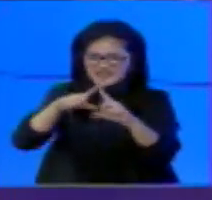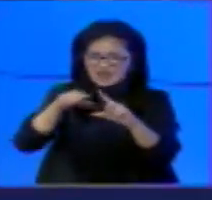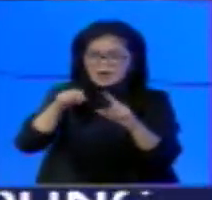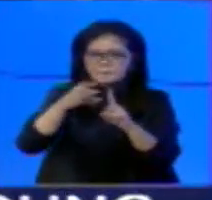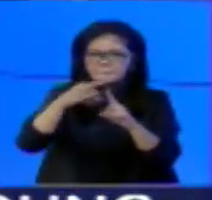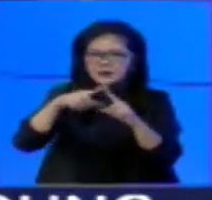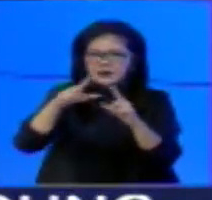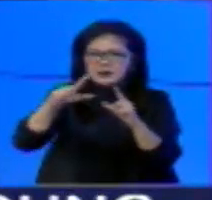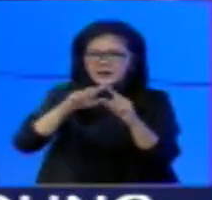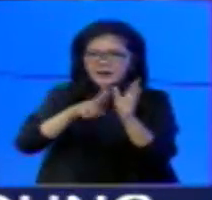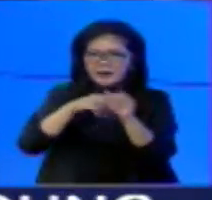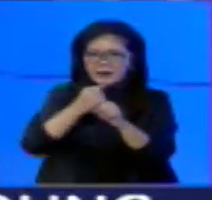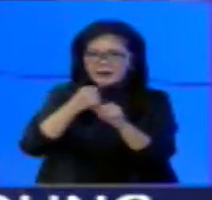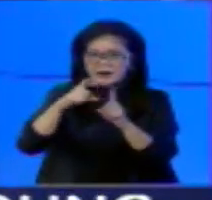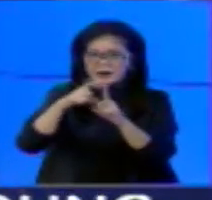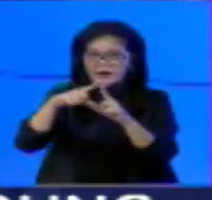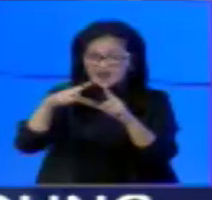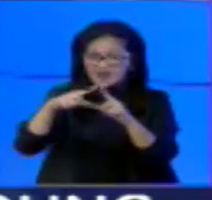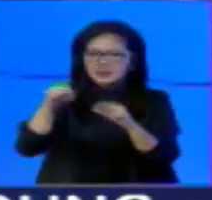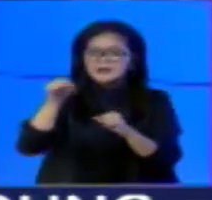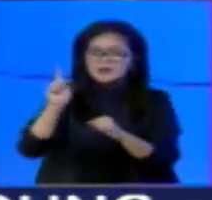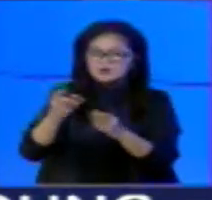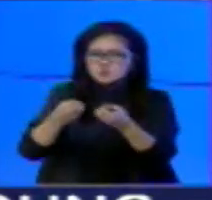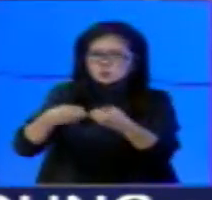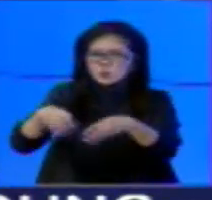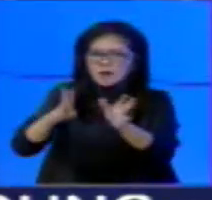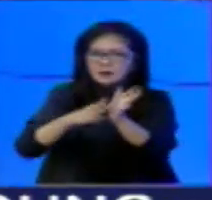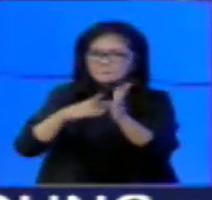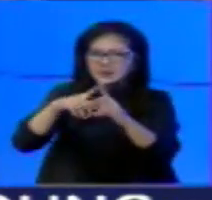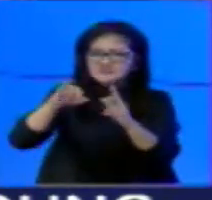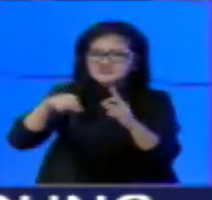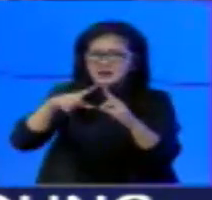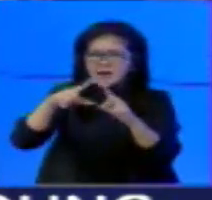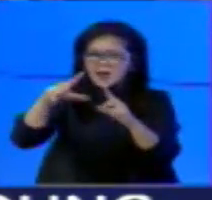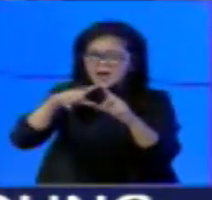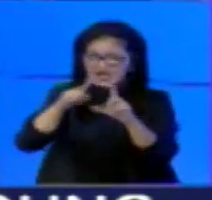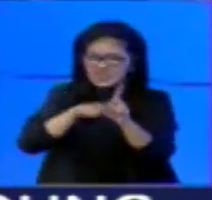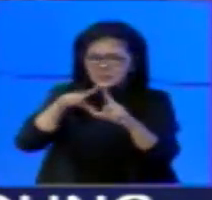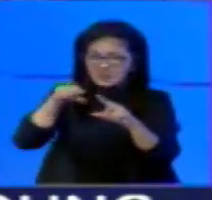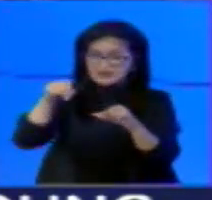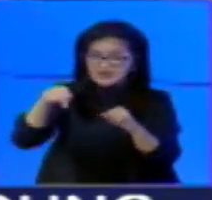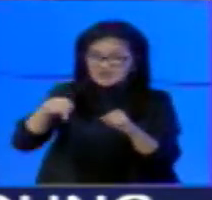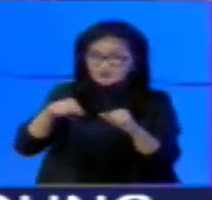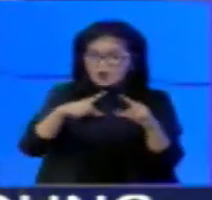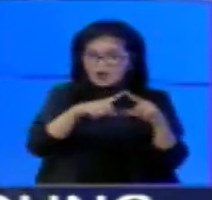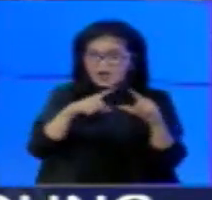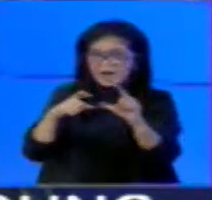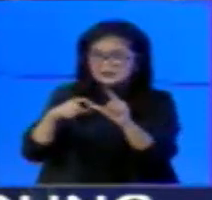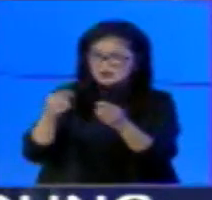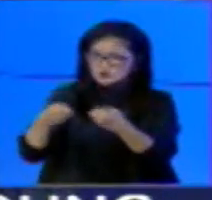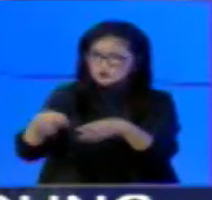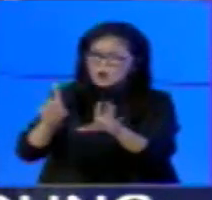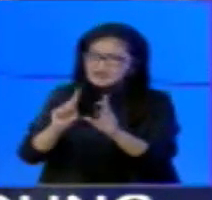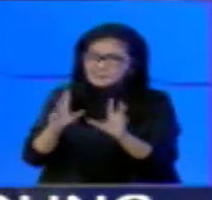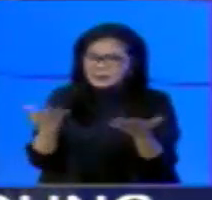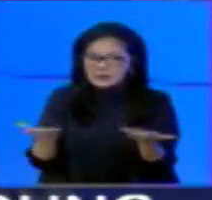ini dijual di daerah Majalaya, sedangkan saudara AS menjual di daerah